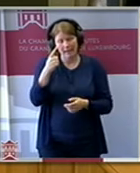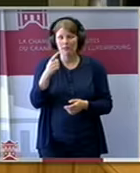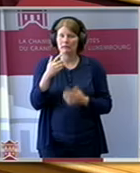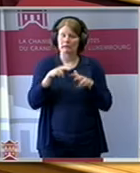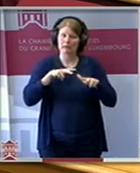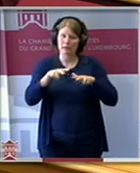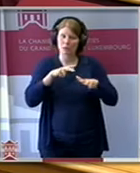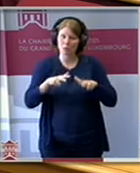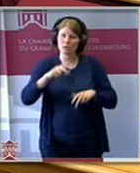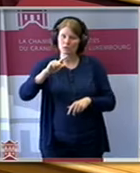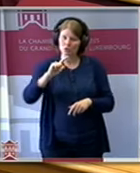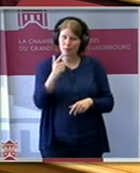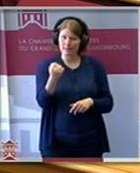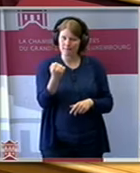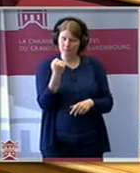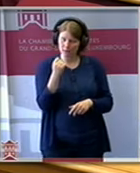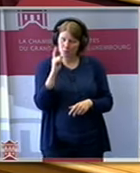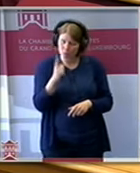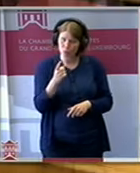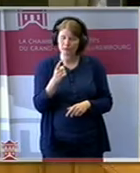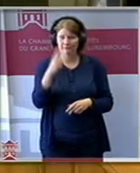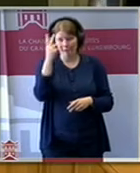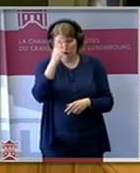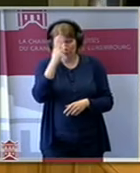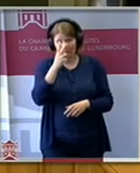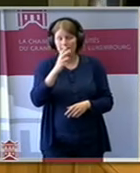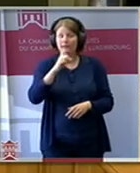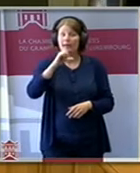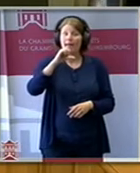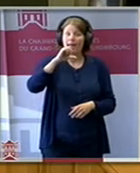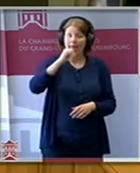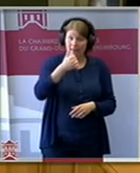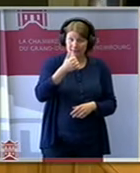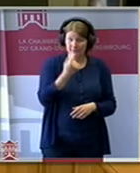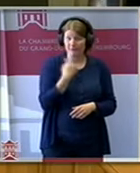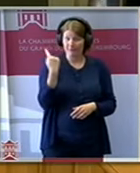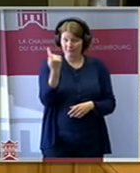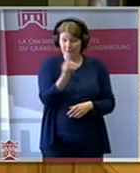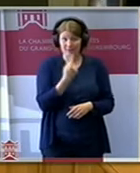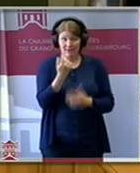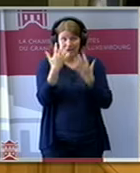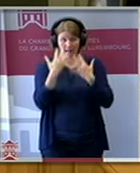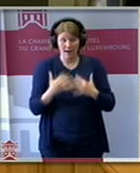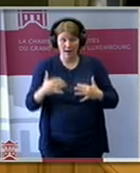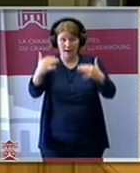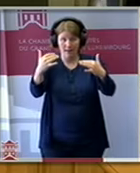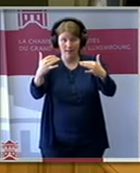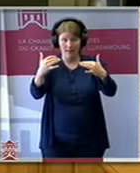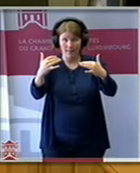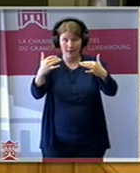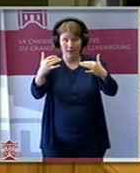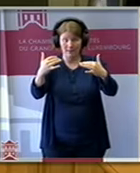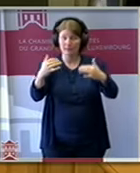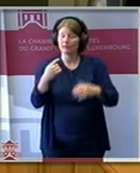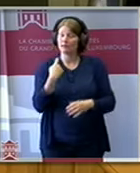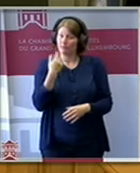verstehen. Den muss ob Frauen vom echten Pouvoir, den wir schon mal sehen, richtig antworten, auch wenn den vielleicht Frauen nicht flott sind,